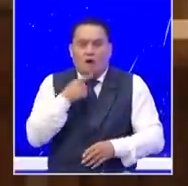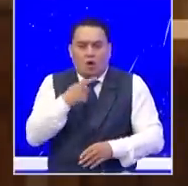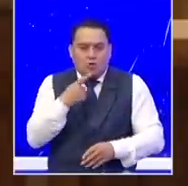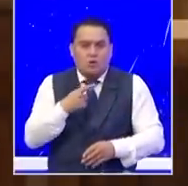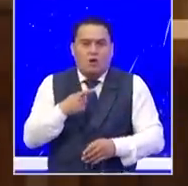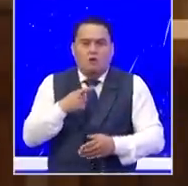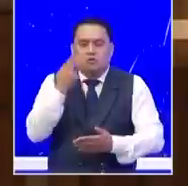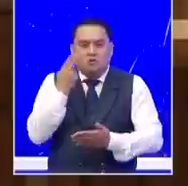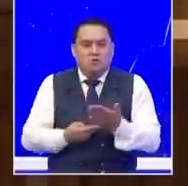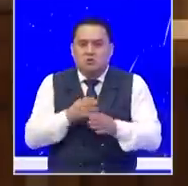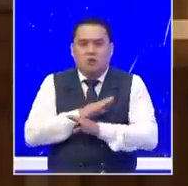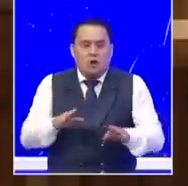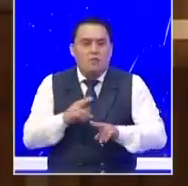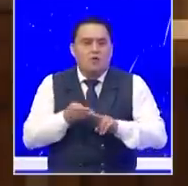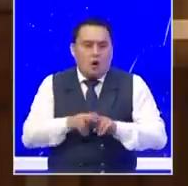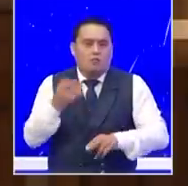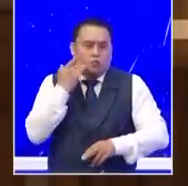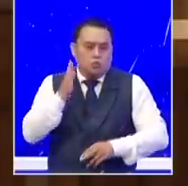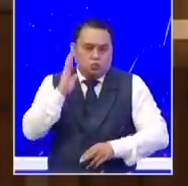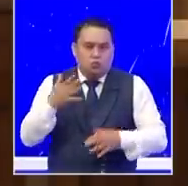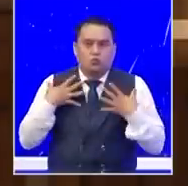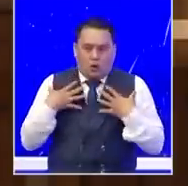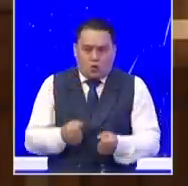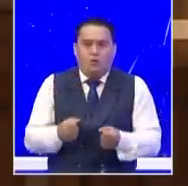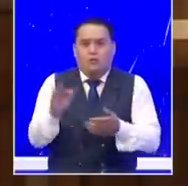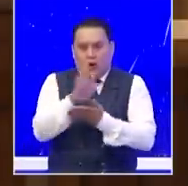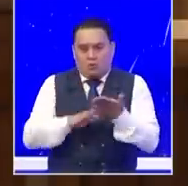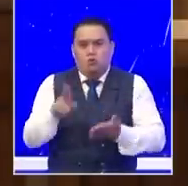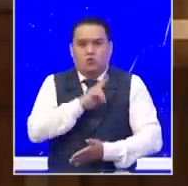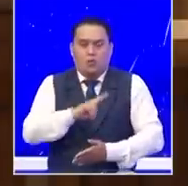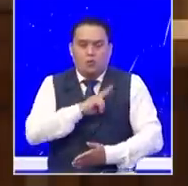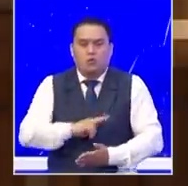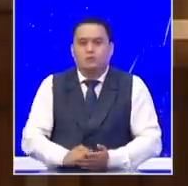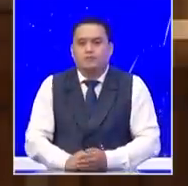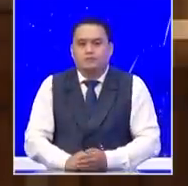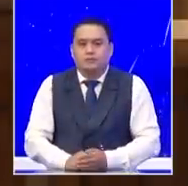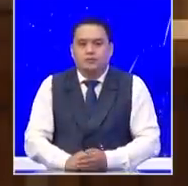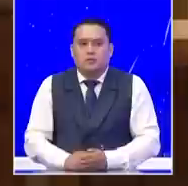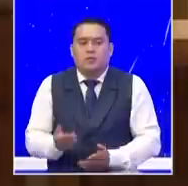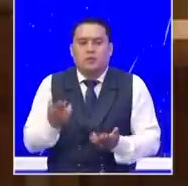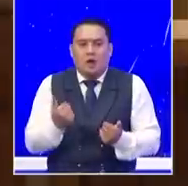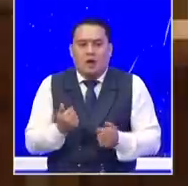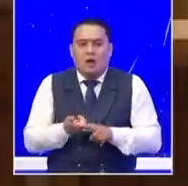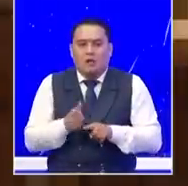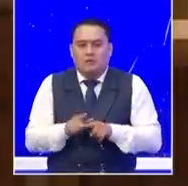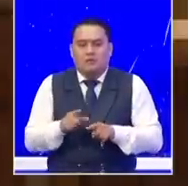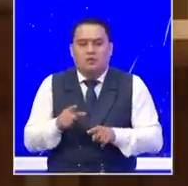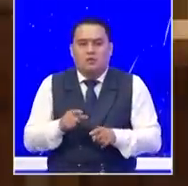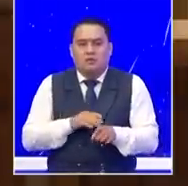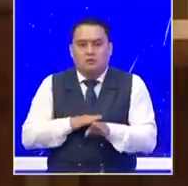не сдамся, я выздоровлю, я буду еще рядом с вами, дальше будем работать. К сожалению, этого не